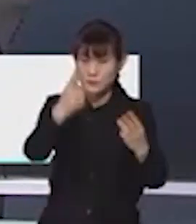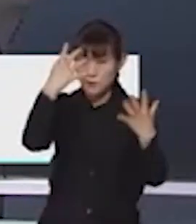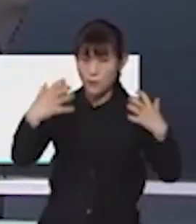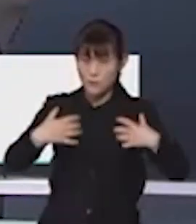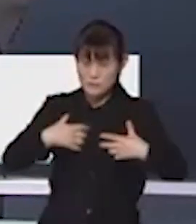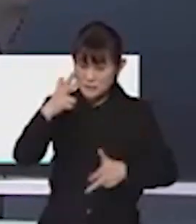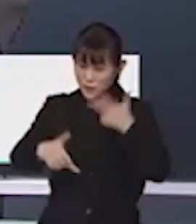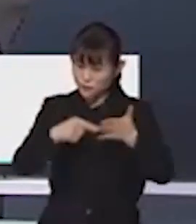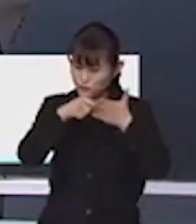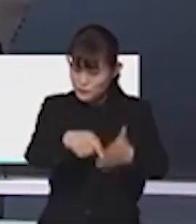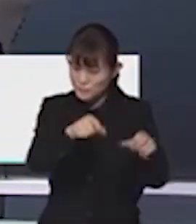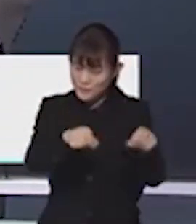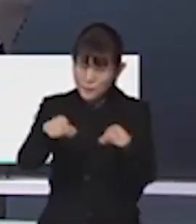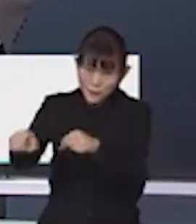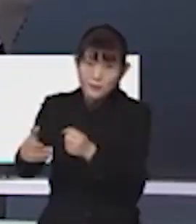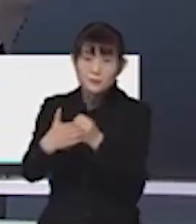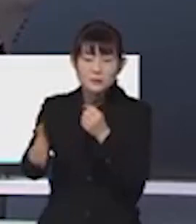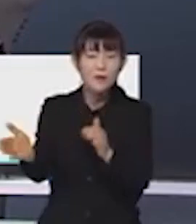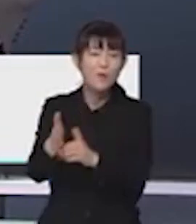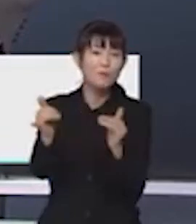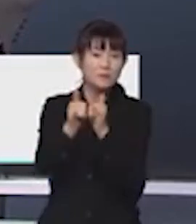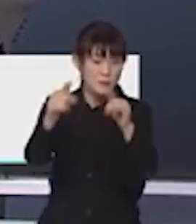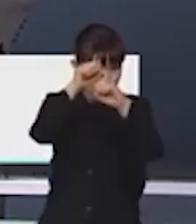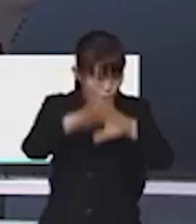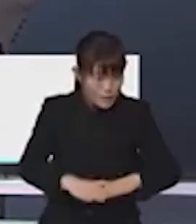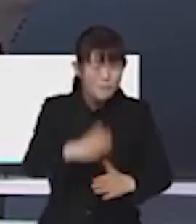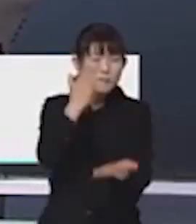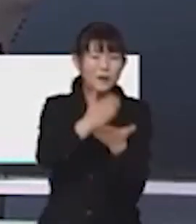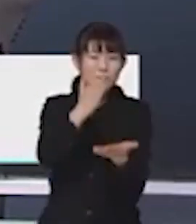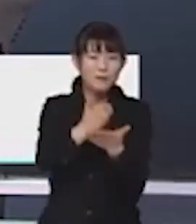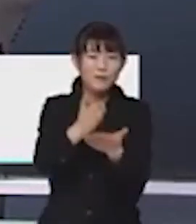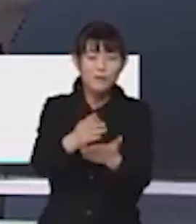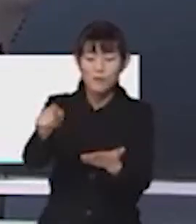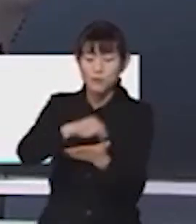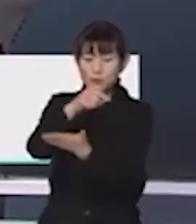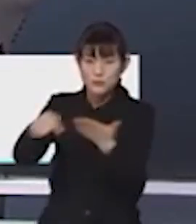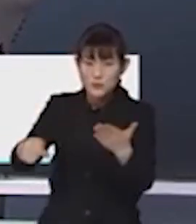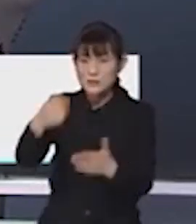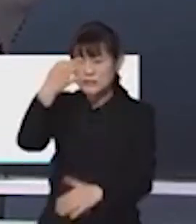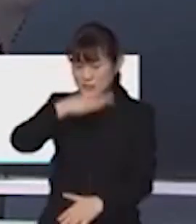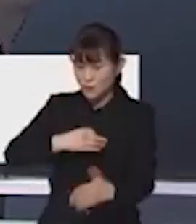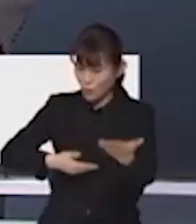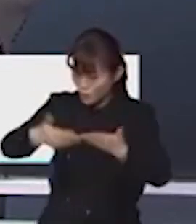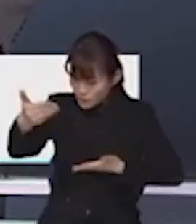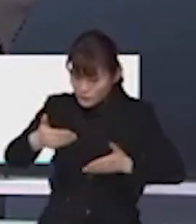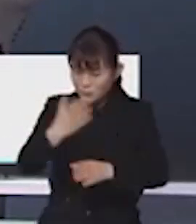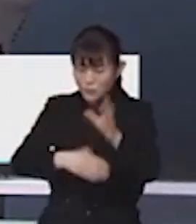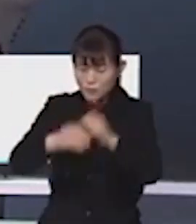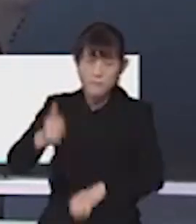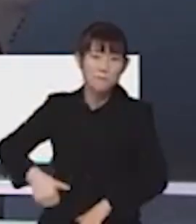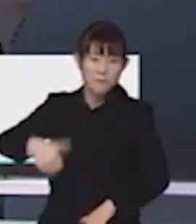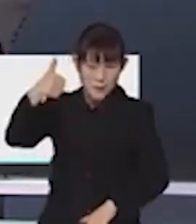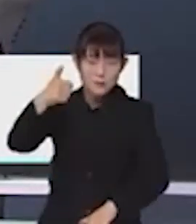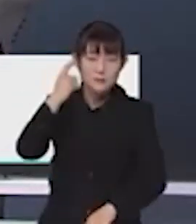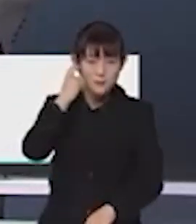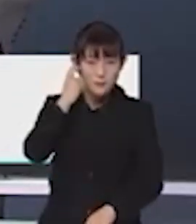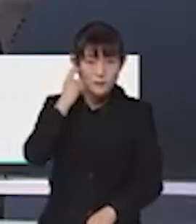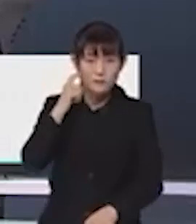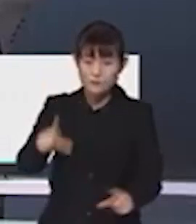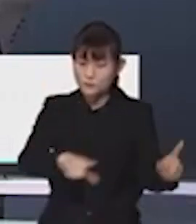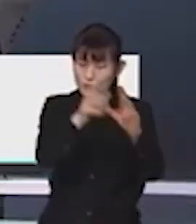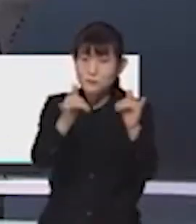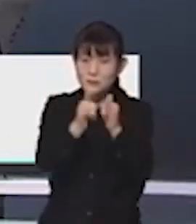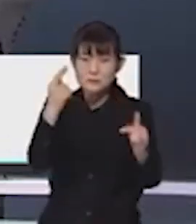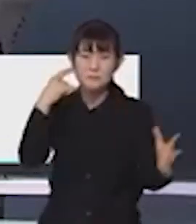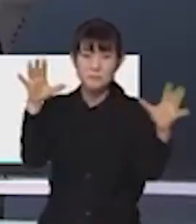사업 추진이 지지부진하자 어민들이 무산보단 실질적인 보상과 이익을 공유하는 게 더 좋다는 판단에선데요. 주민들의